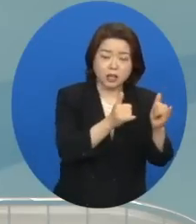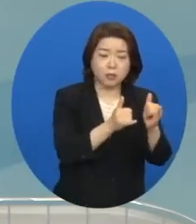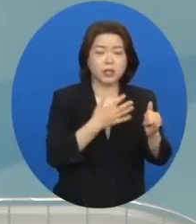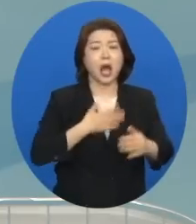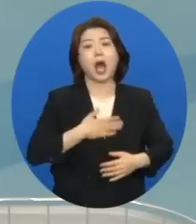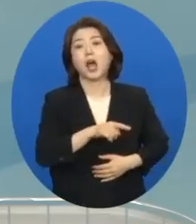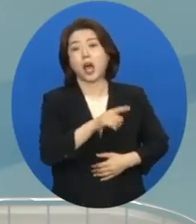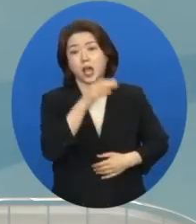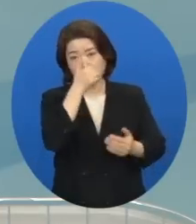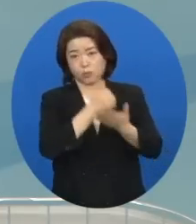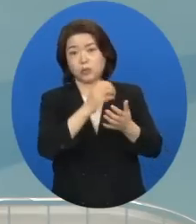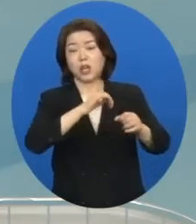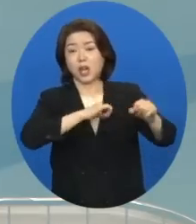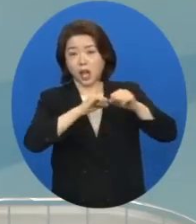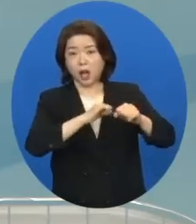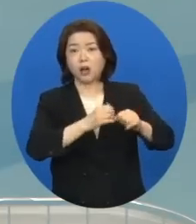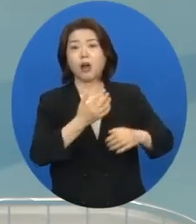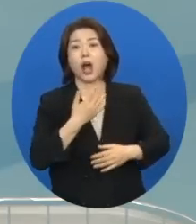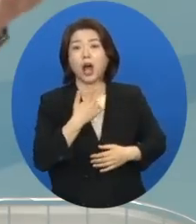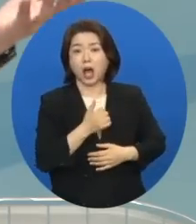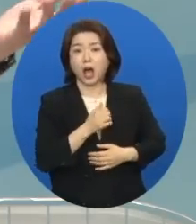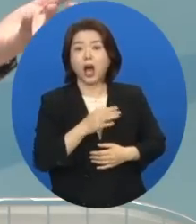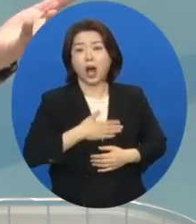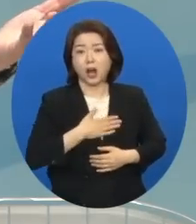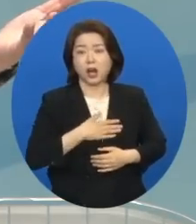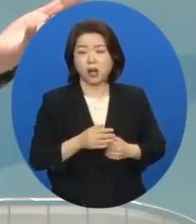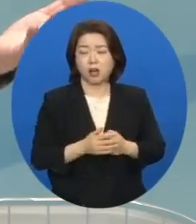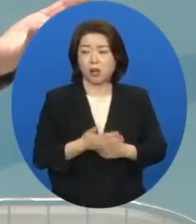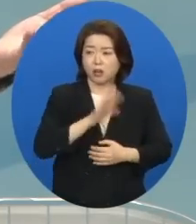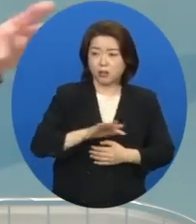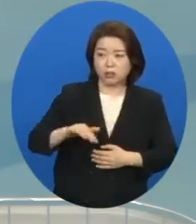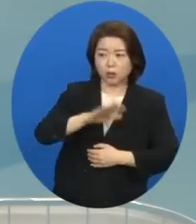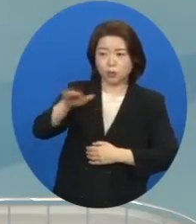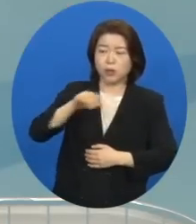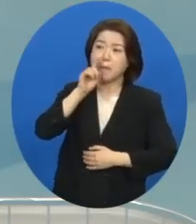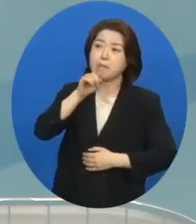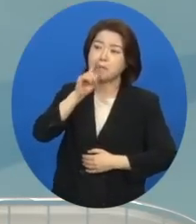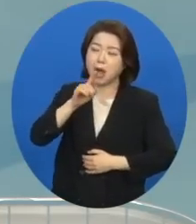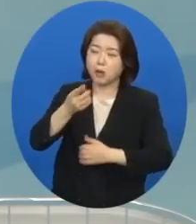해요. 사람을 죽이고도 죽인 줄도 모르는.